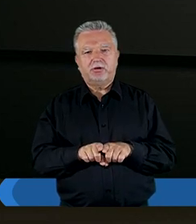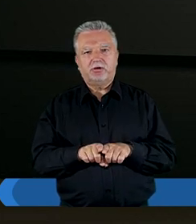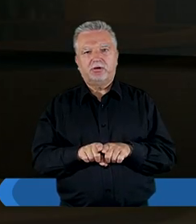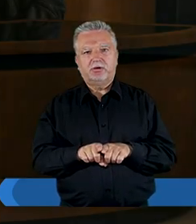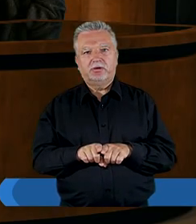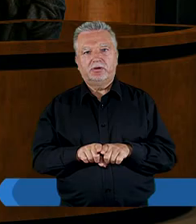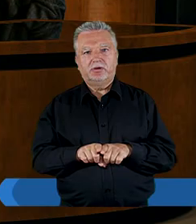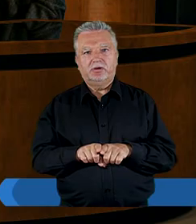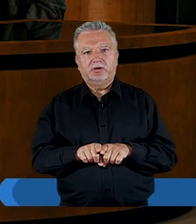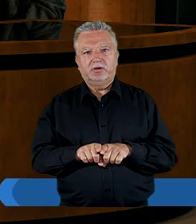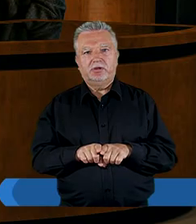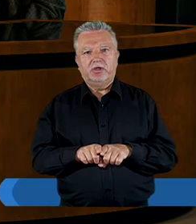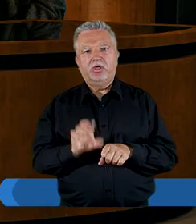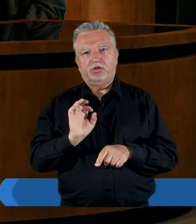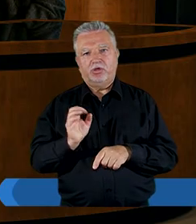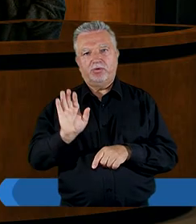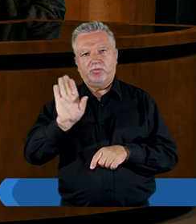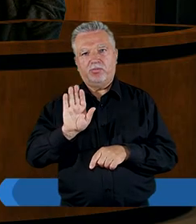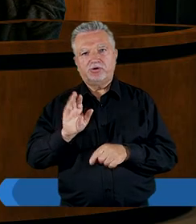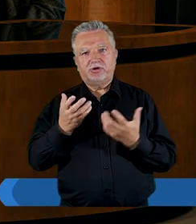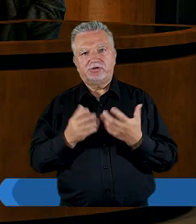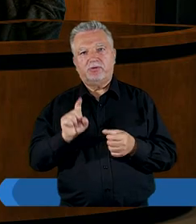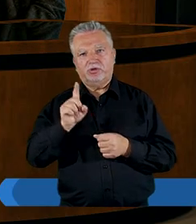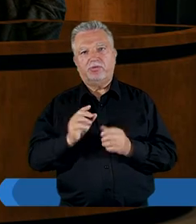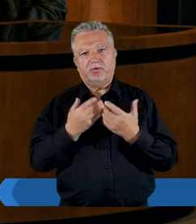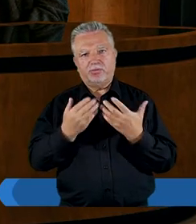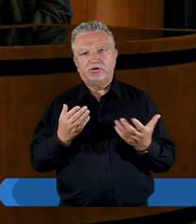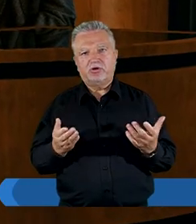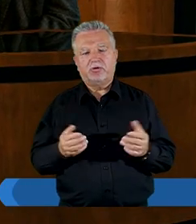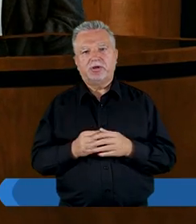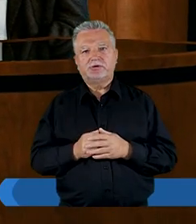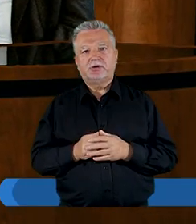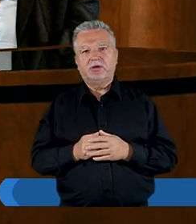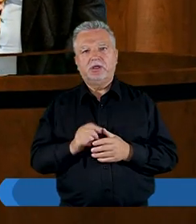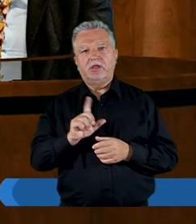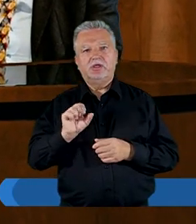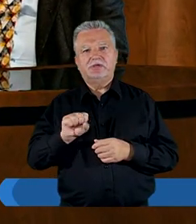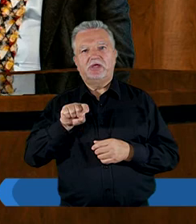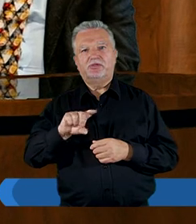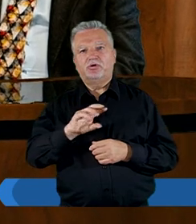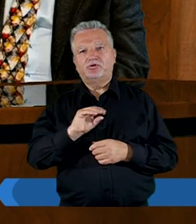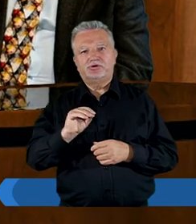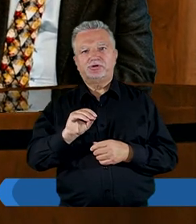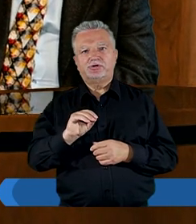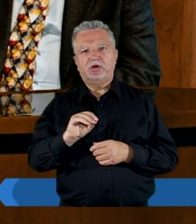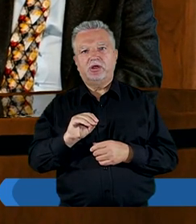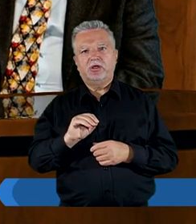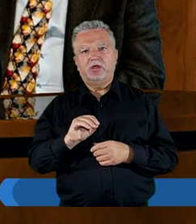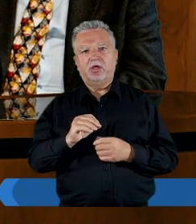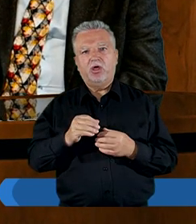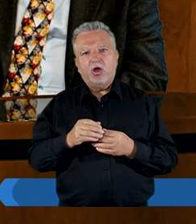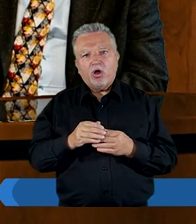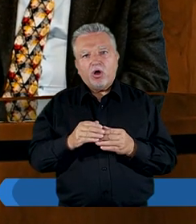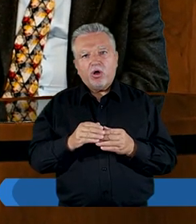zakończyć. Dobry Boże, chcemy Tobie podziękować za to, że uchylasz